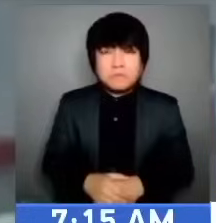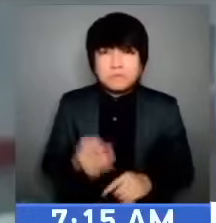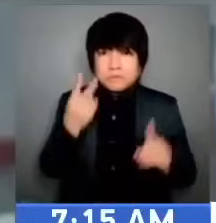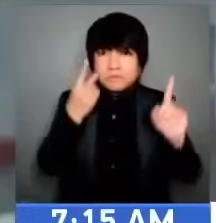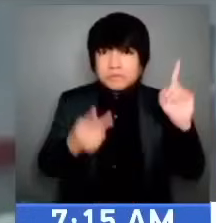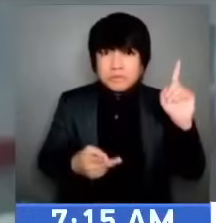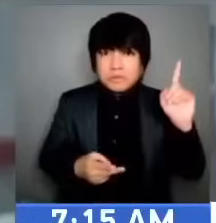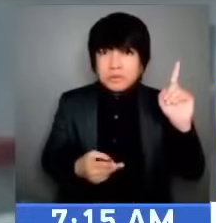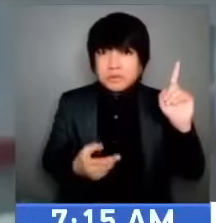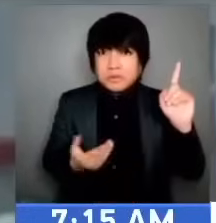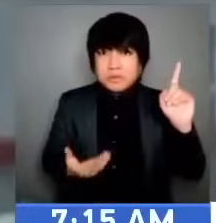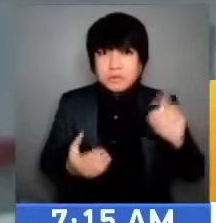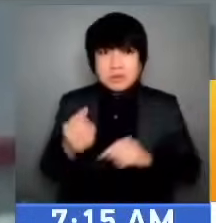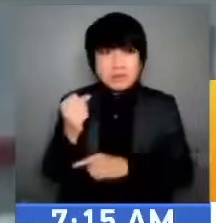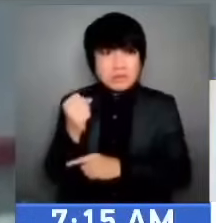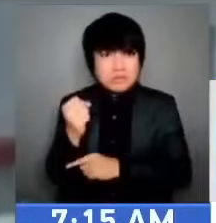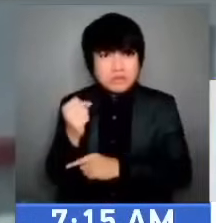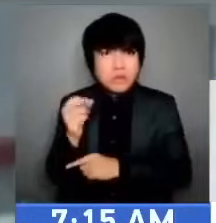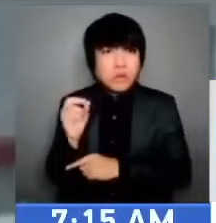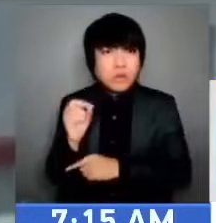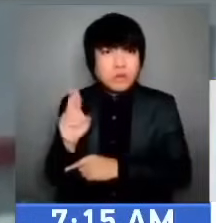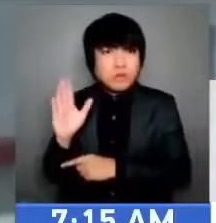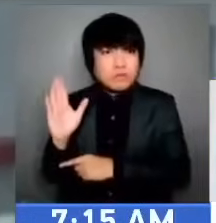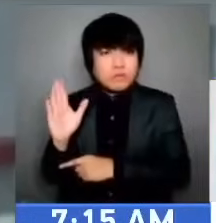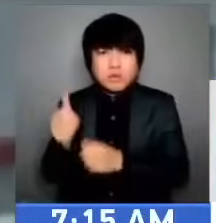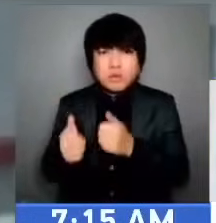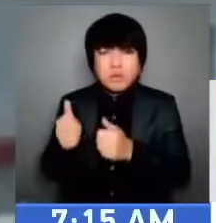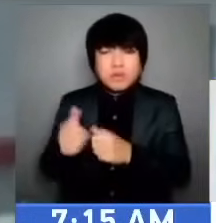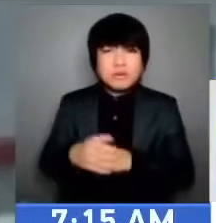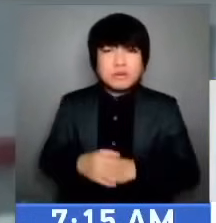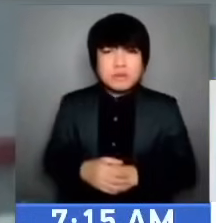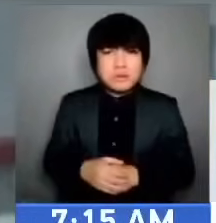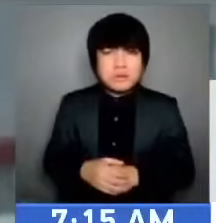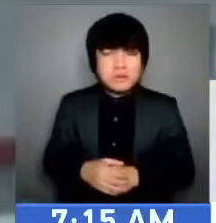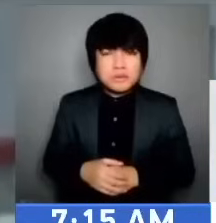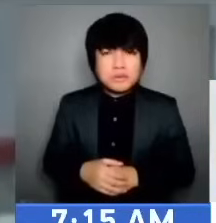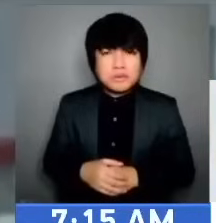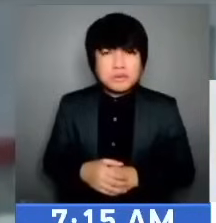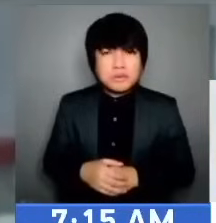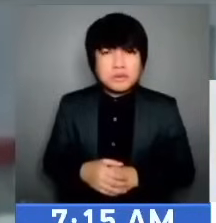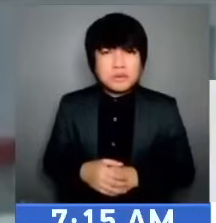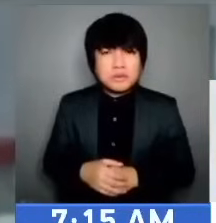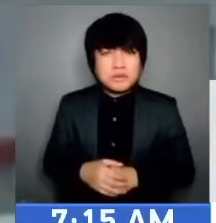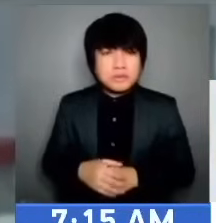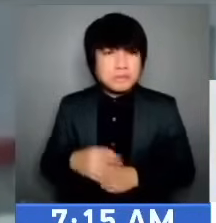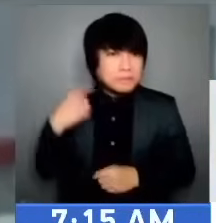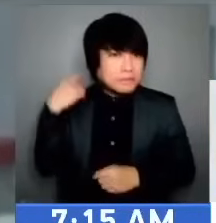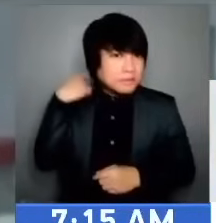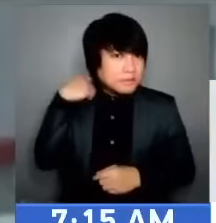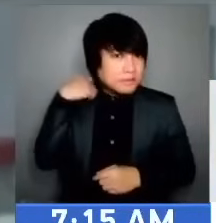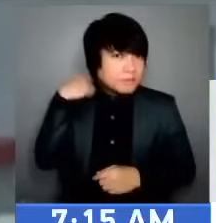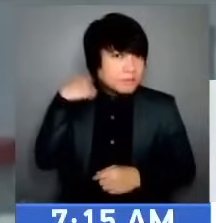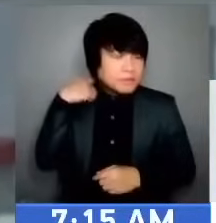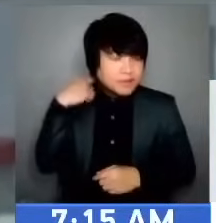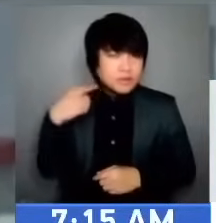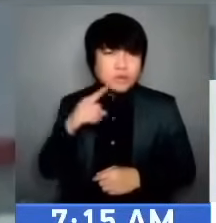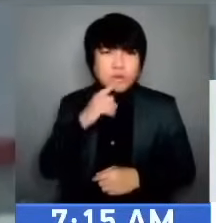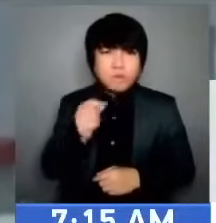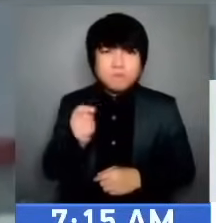fist na ganyan. Ang makapal ang ating laman dito. And yung mga buto-buto